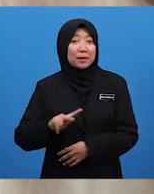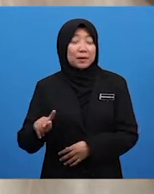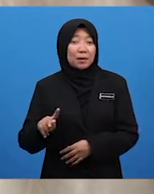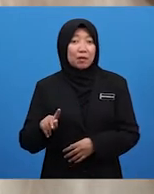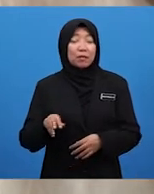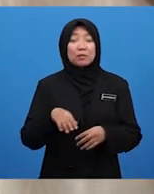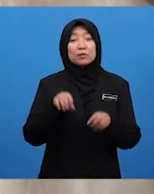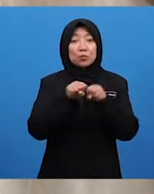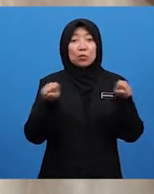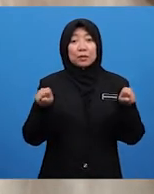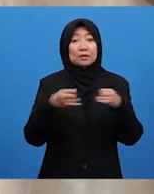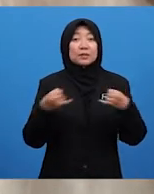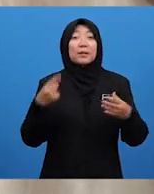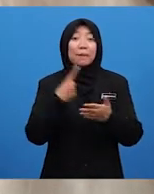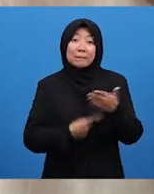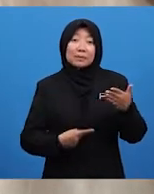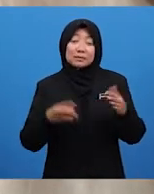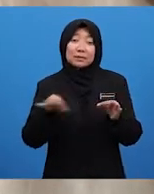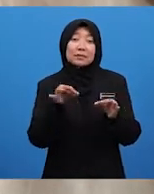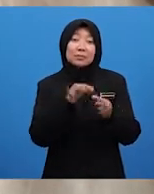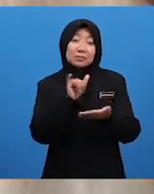jenis apa yang dijahit pada gaun ini ya?